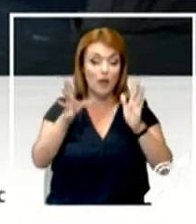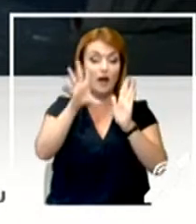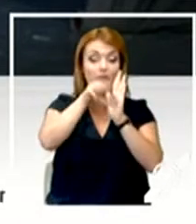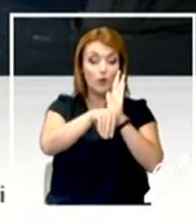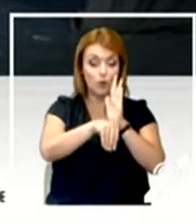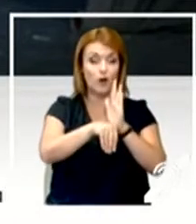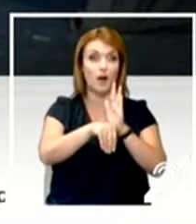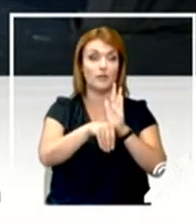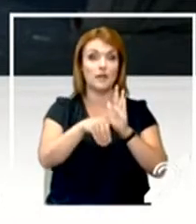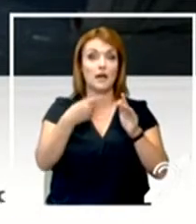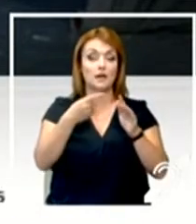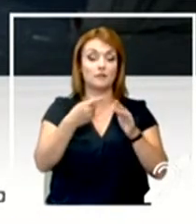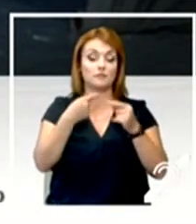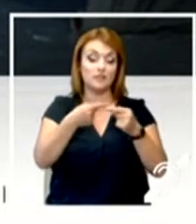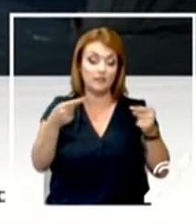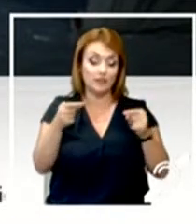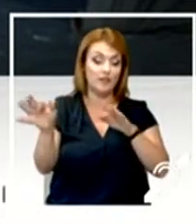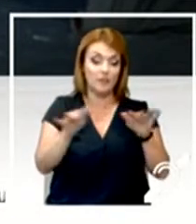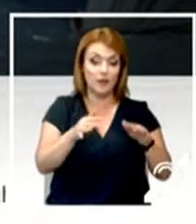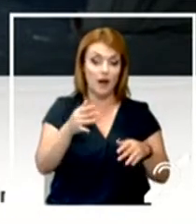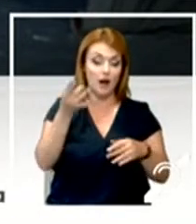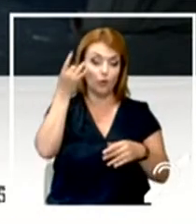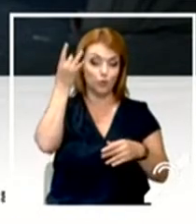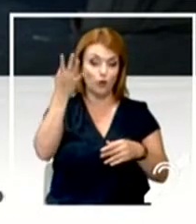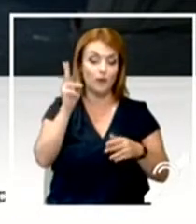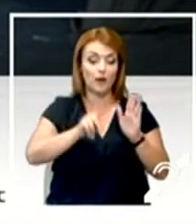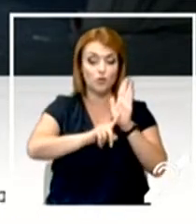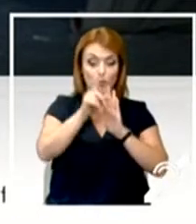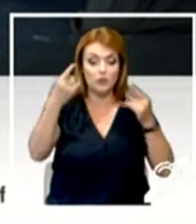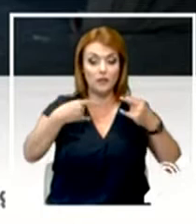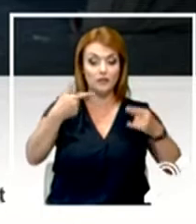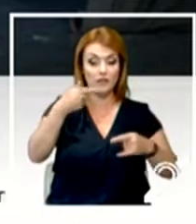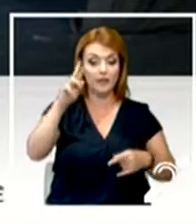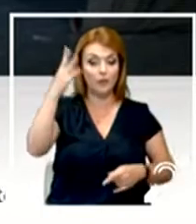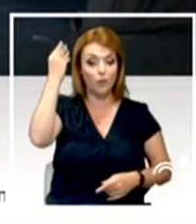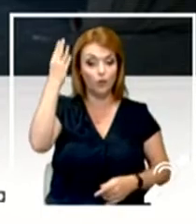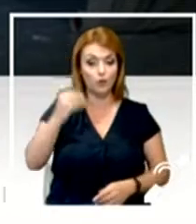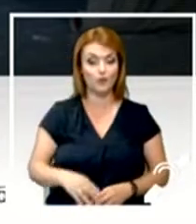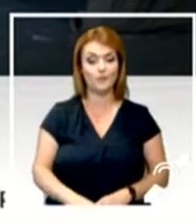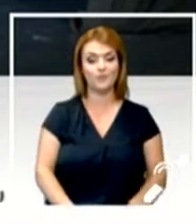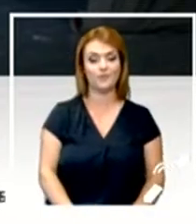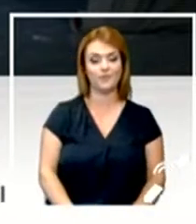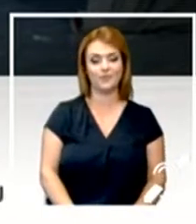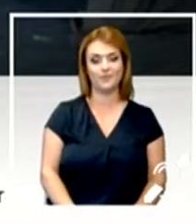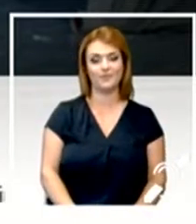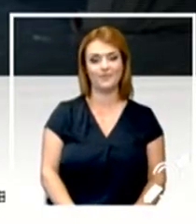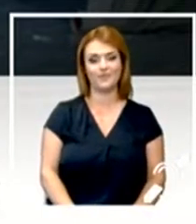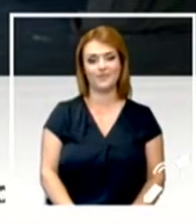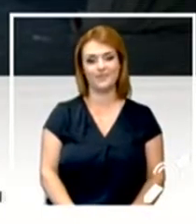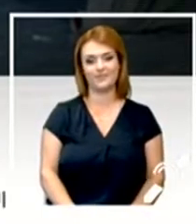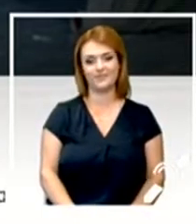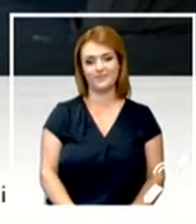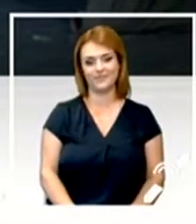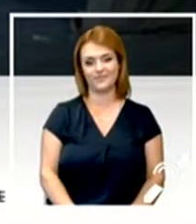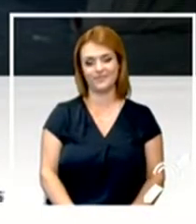din seria de evenimente culturale în cadrul cărora artiști de referință din întreg spațiul românesc vin aici în fața publicului pentru a purta discuții de